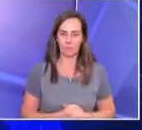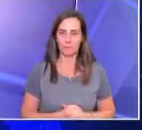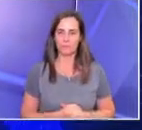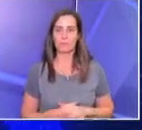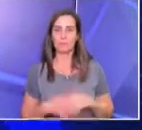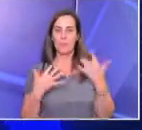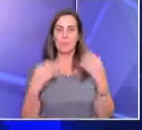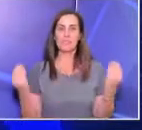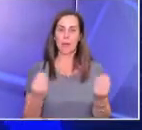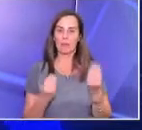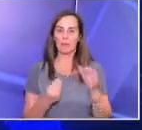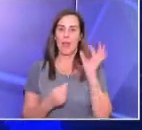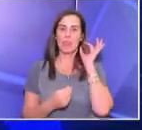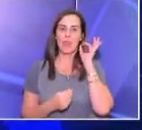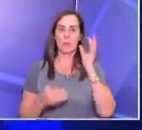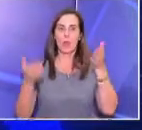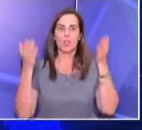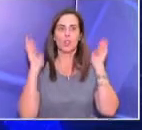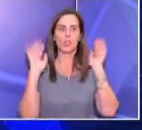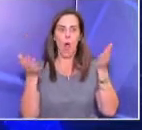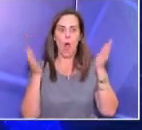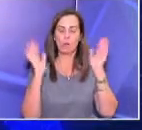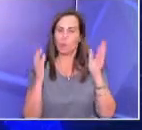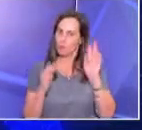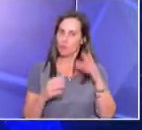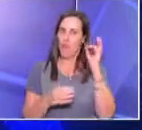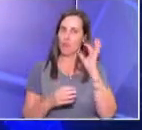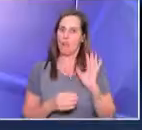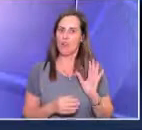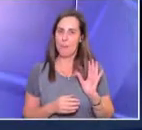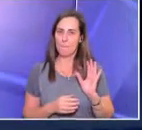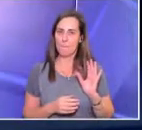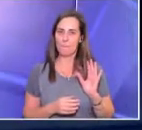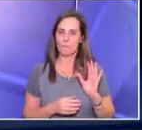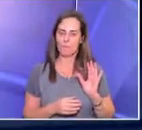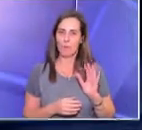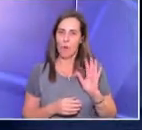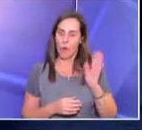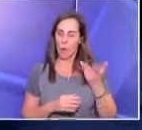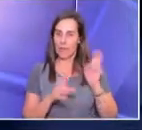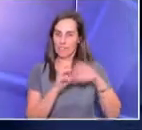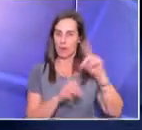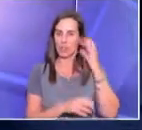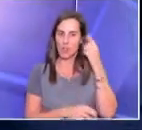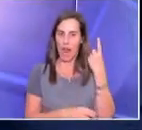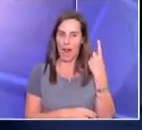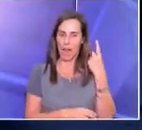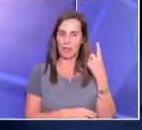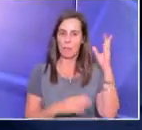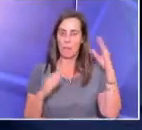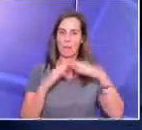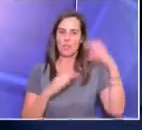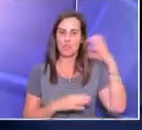דברים. אחד, קודם כל, נשים. סוף סוף, כמות נכבדה של נשים, שאולי תצטרף לנו עוד אישה בבית